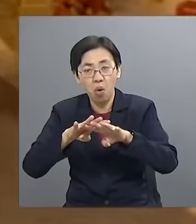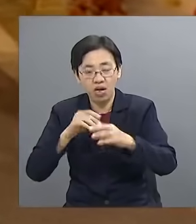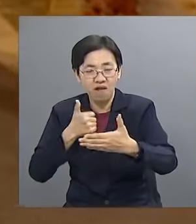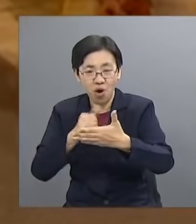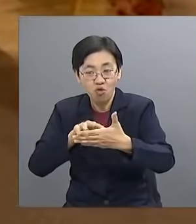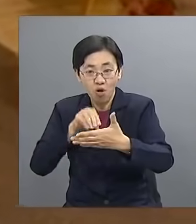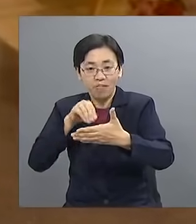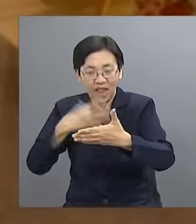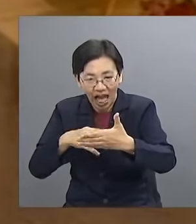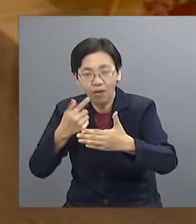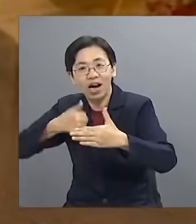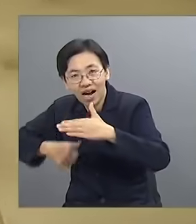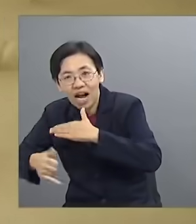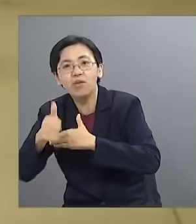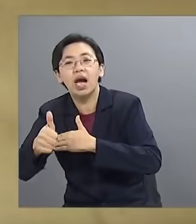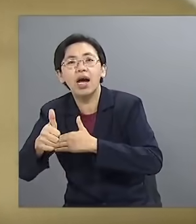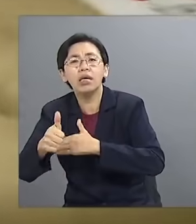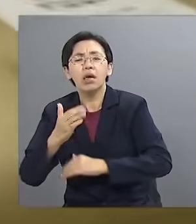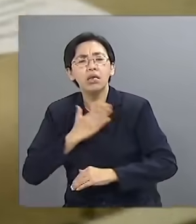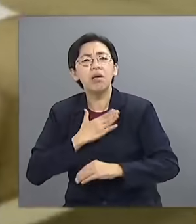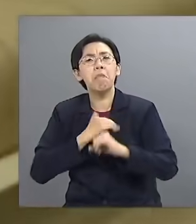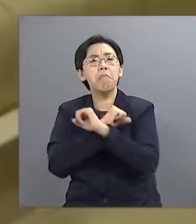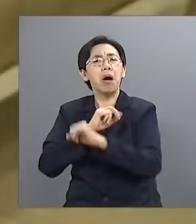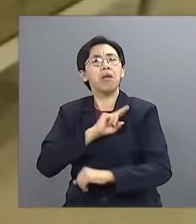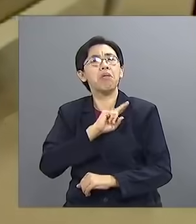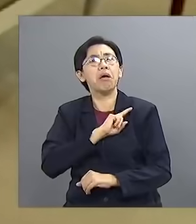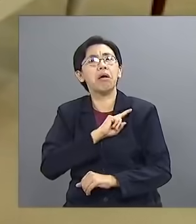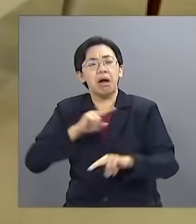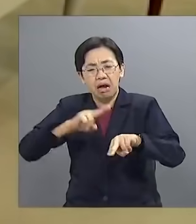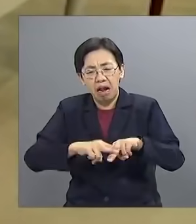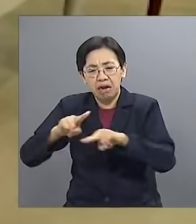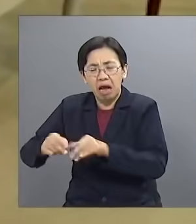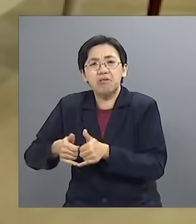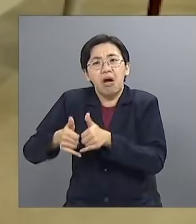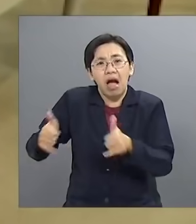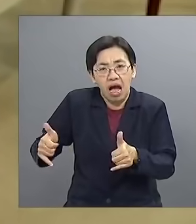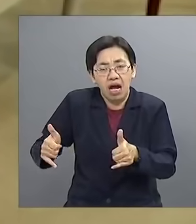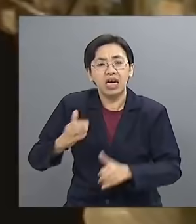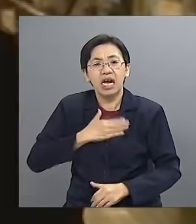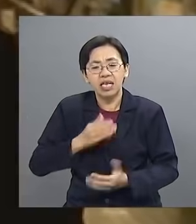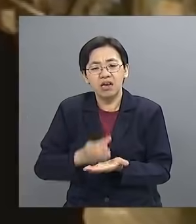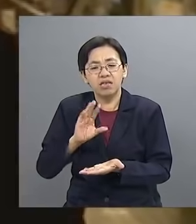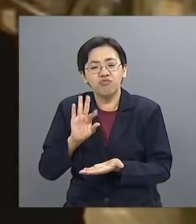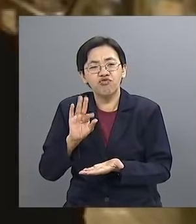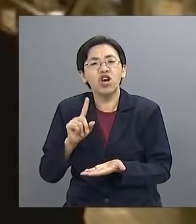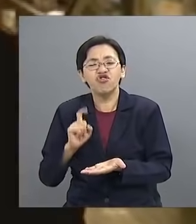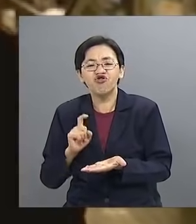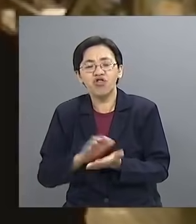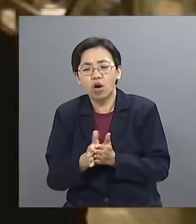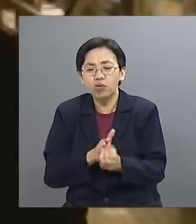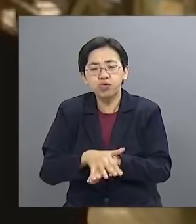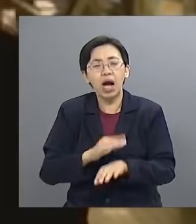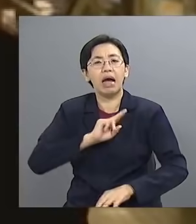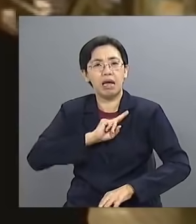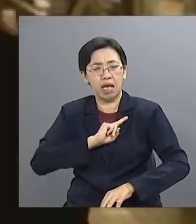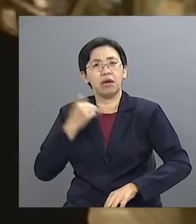จแล้วเราเองก็เซฟตัวเองโดยการที่นั่งห่างจากคนอื่นแล้วก็พกสเปรย์แอลกอฮอล์มาอะไรอย่างเงี้ยค่ะถ้าเกิดว่าเทียบกับความเปลี่ยนแปลง